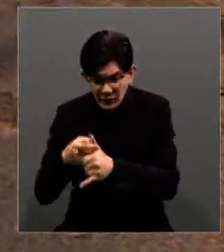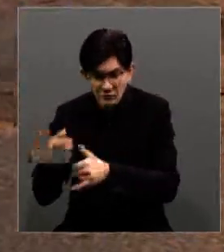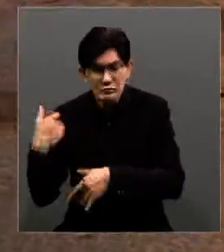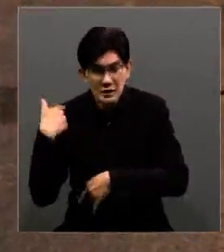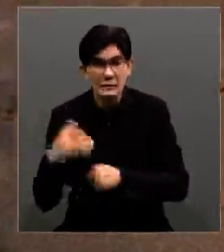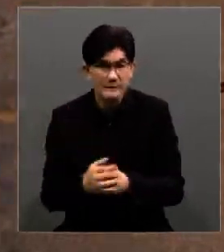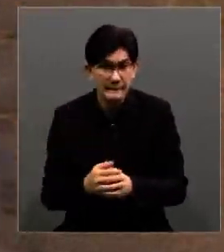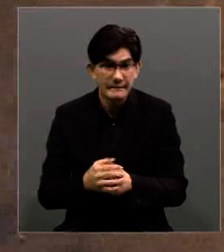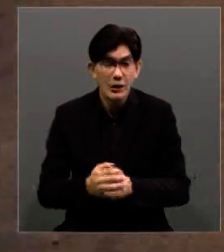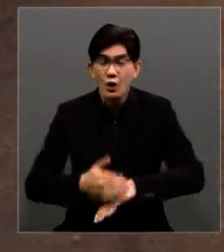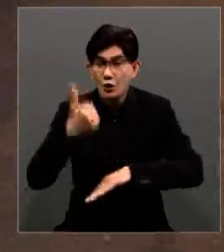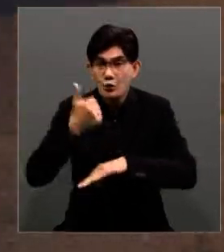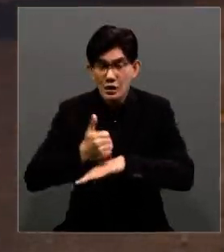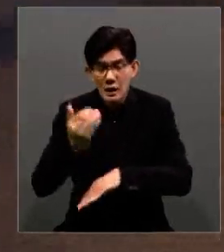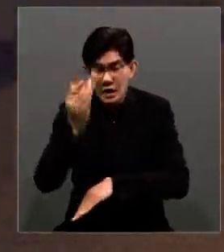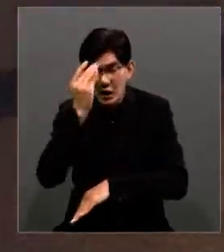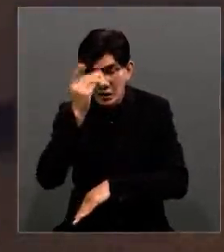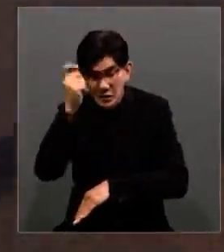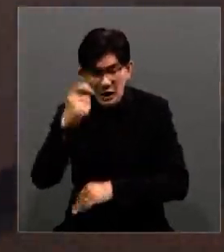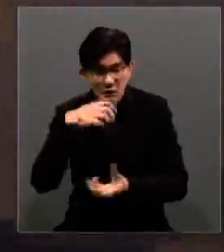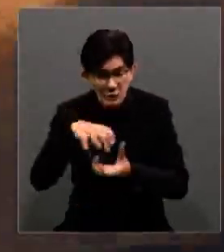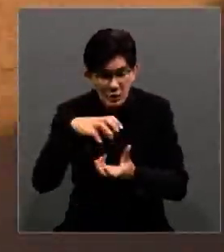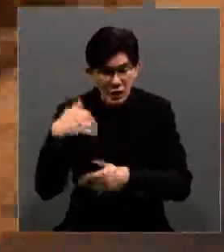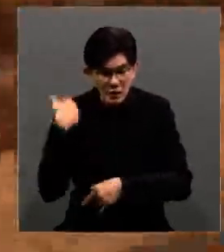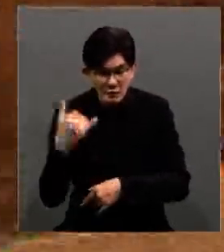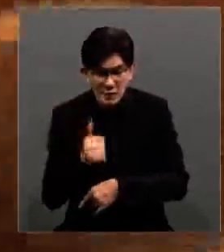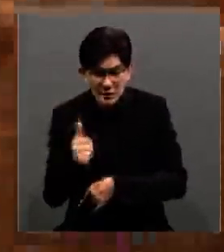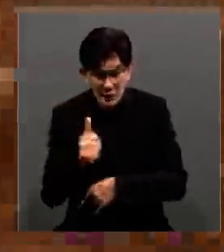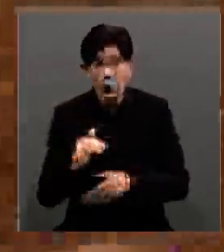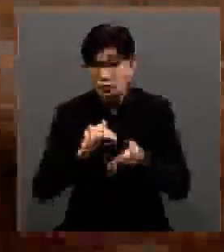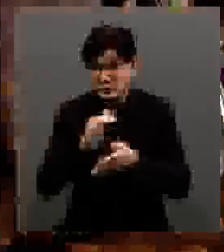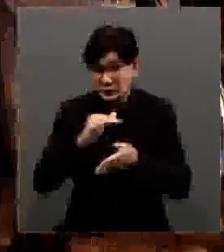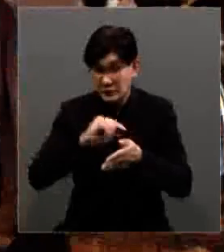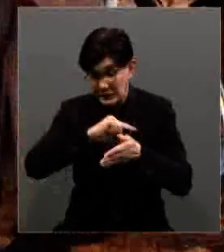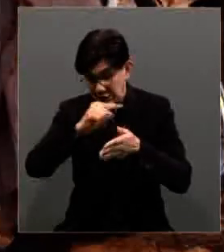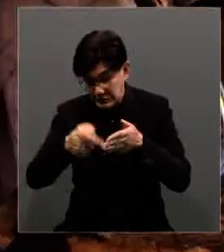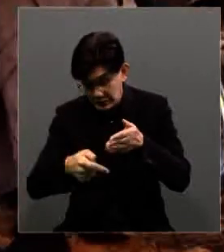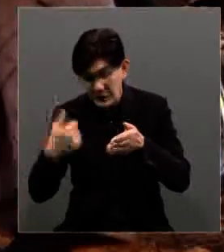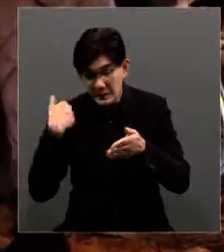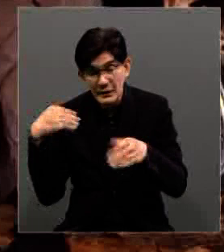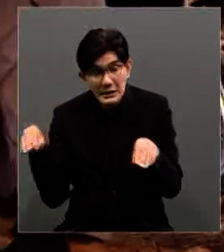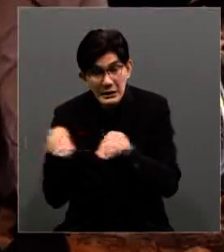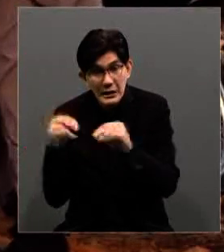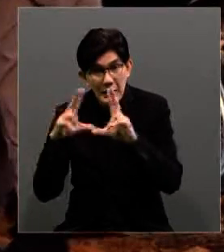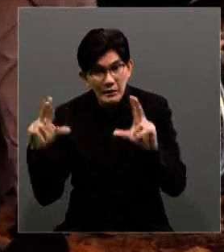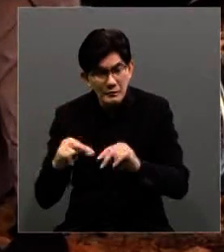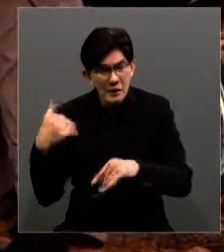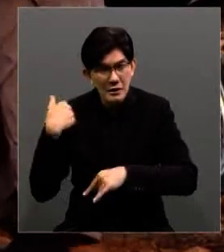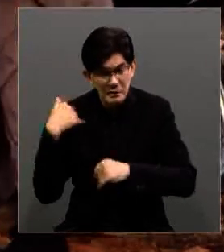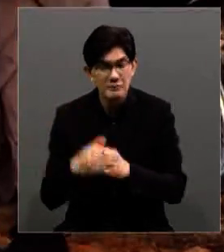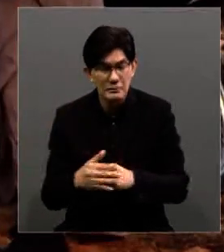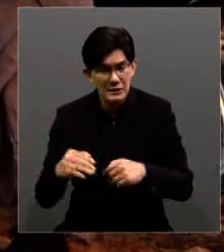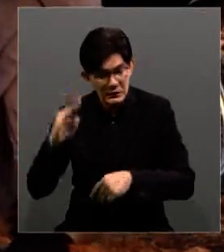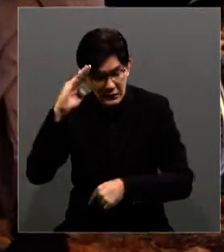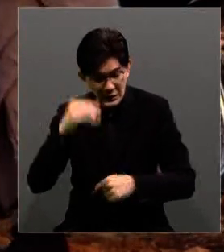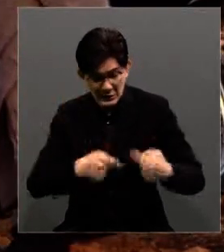ถ้อยแถลงของผู้นำอิสราเอลนี้มีขึ้นในระหว่างที่เขาลงพื้นที่ชายแดนทางตอนเหนือของประเทศซึ่งติดพรมแดนเลบานอนไปเยี่ยมให้กำลังใจ